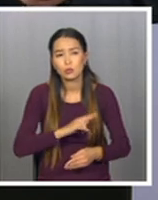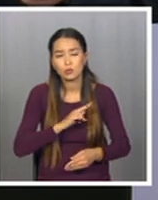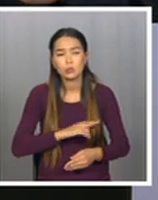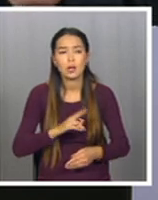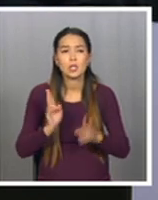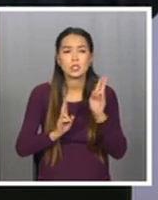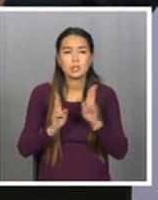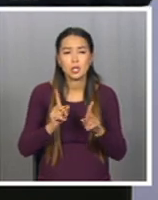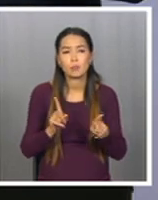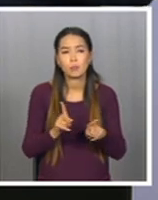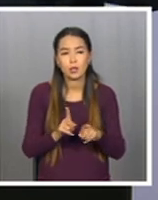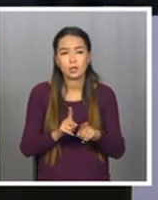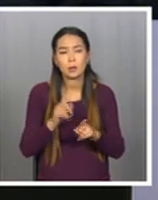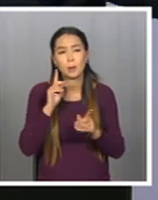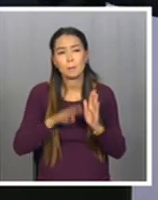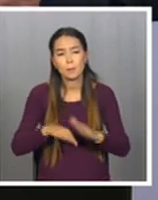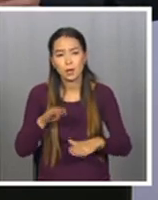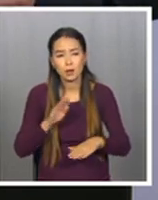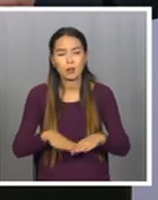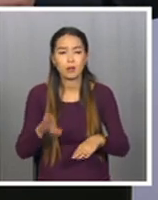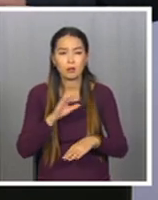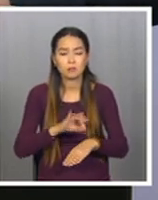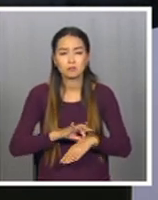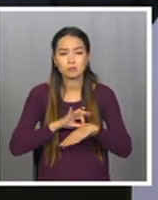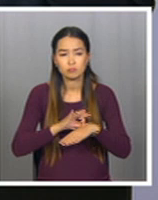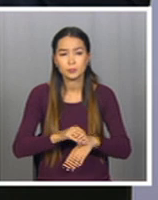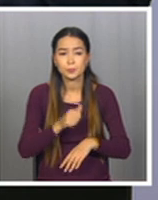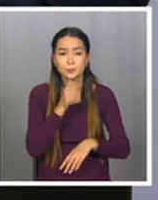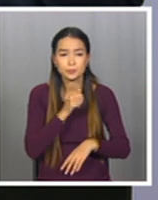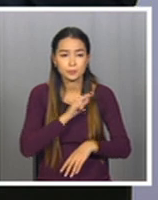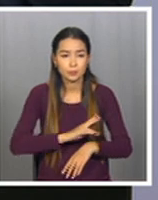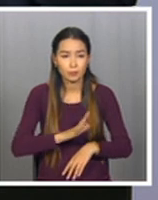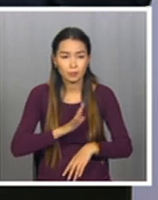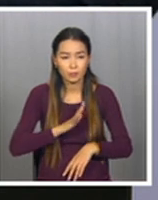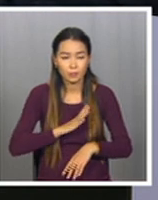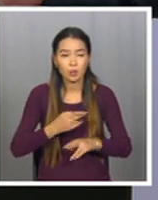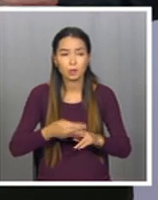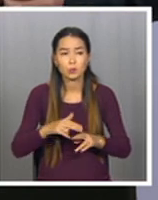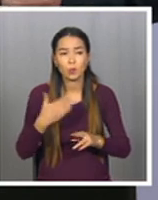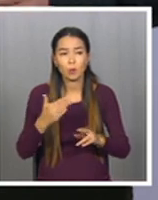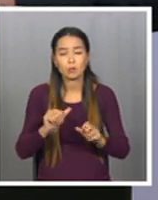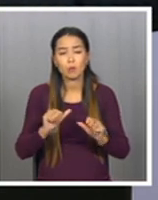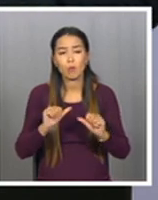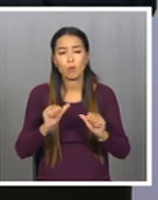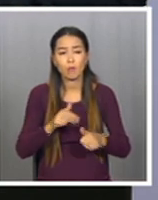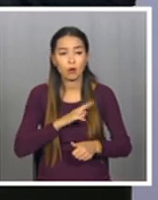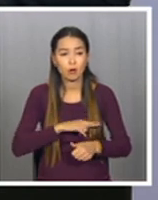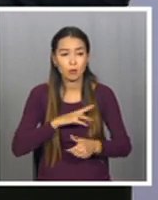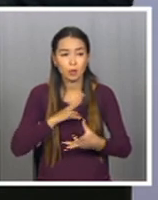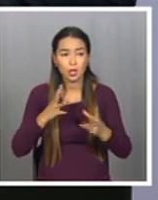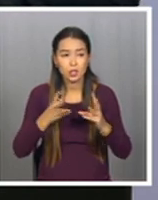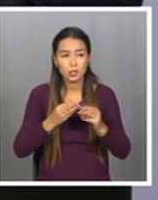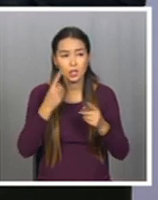тұрғыдан, практикалық тұрғыда жүзеге асырылды. Оның реформасының нәтижесінде